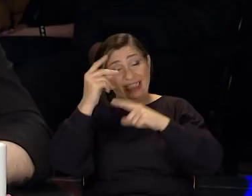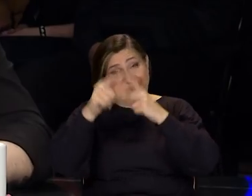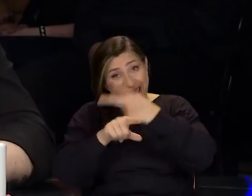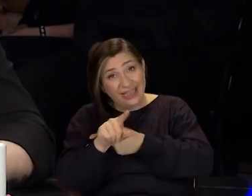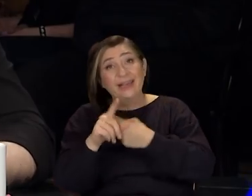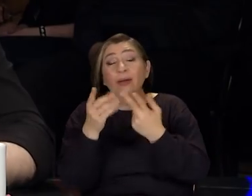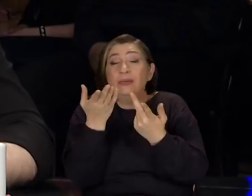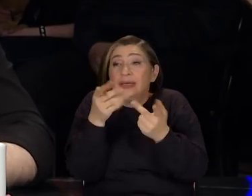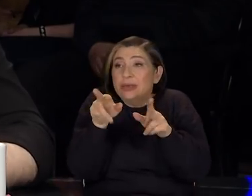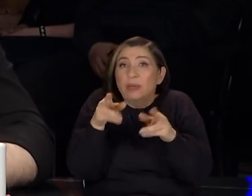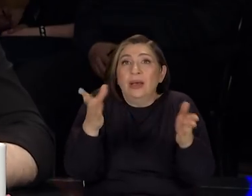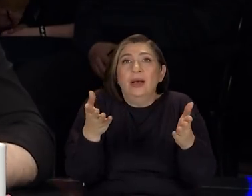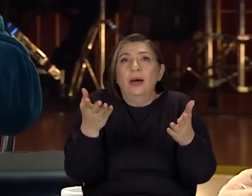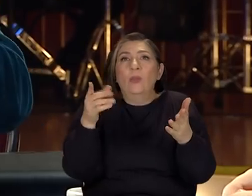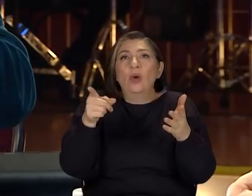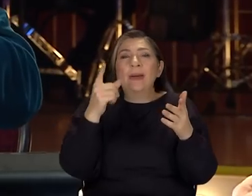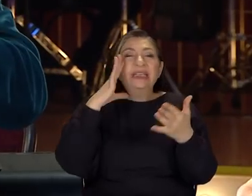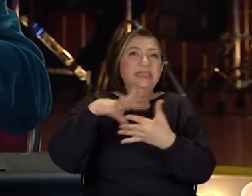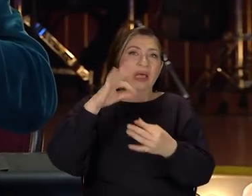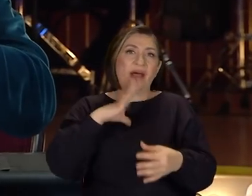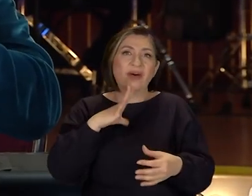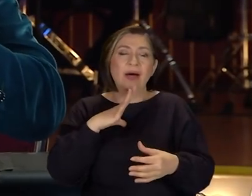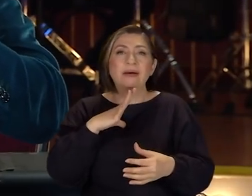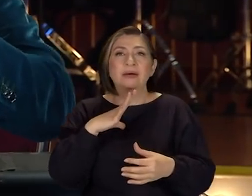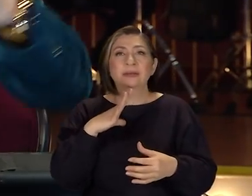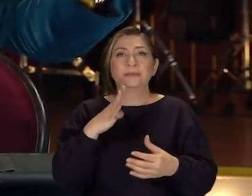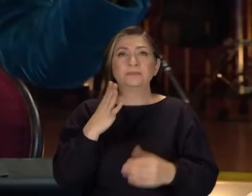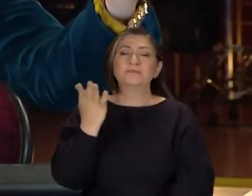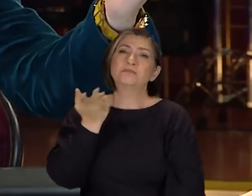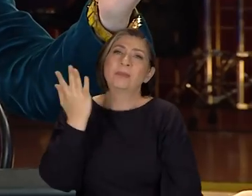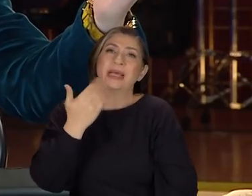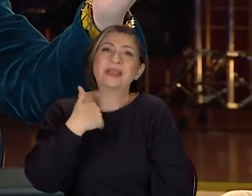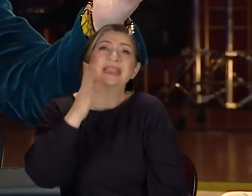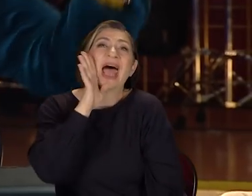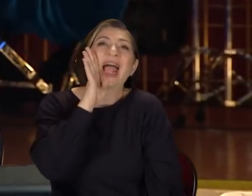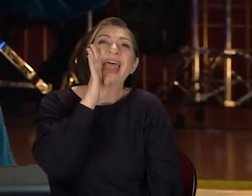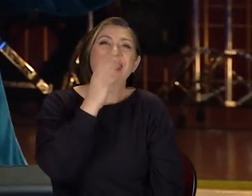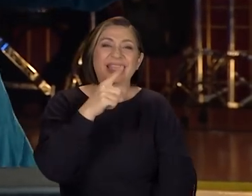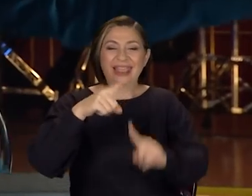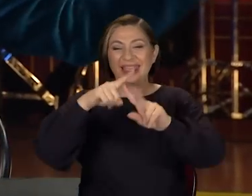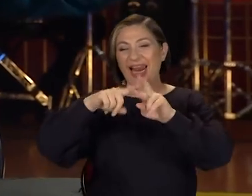Yani böyle insanlar var, böyle hani şey olarak mesela bizim Tarkan.